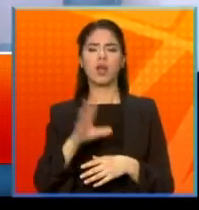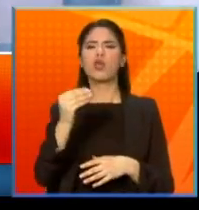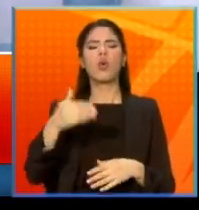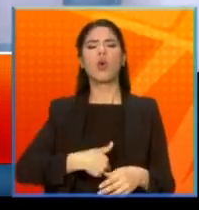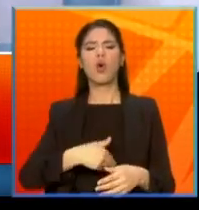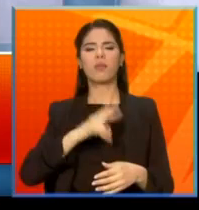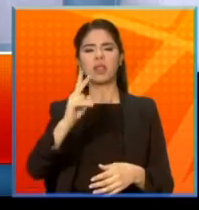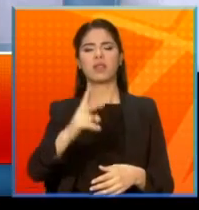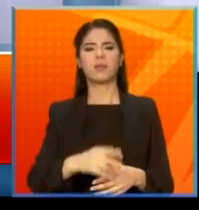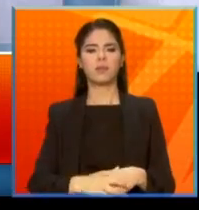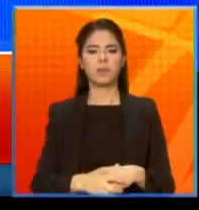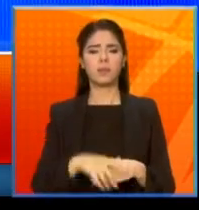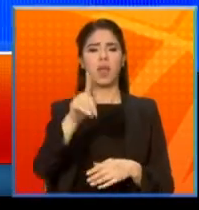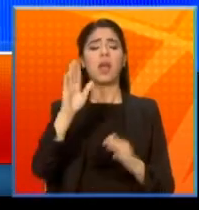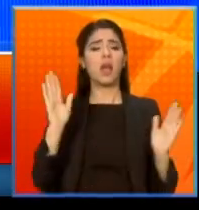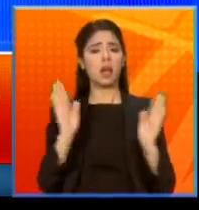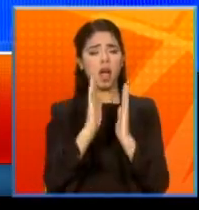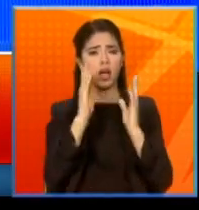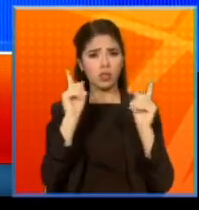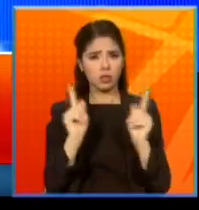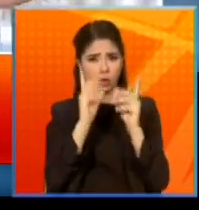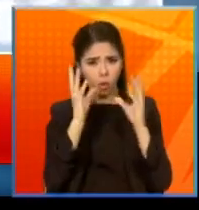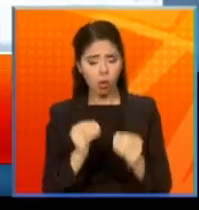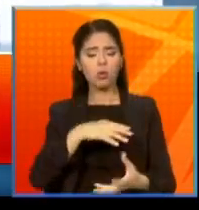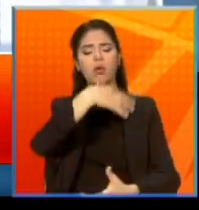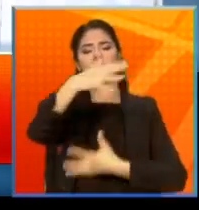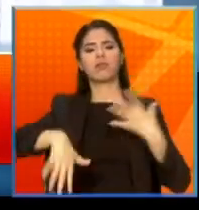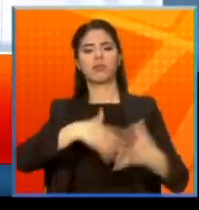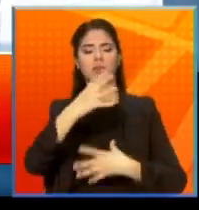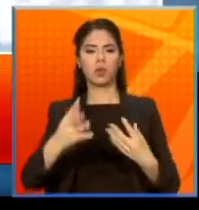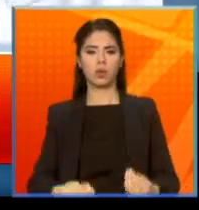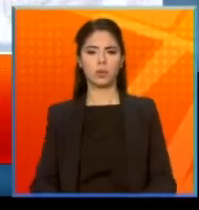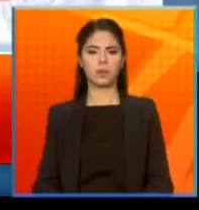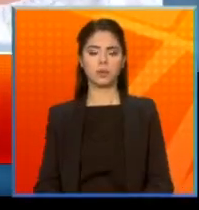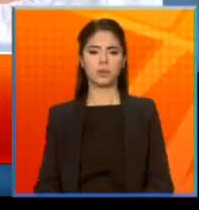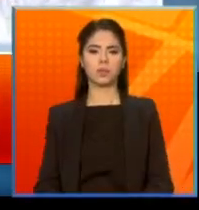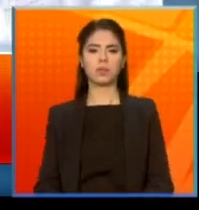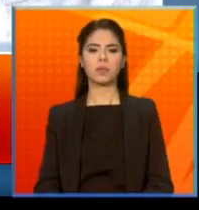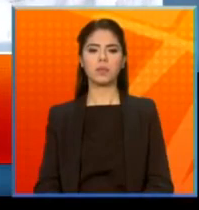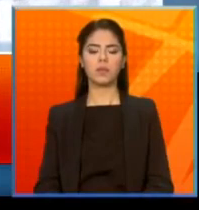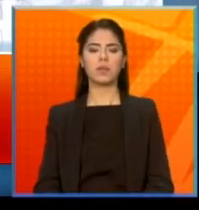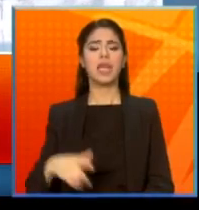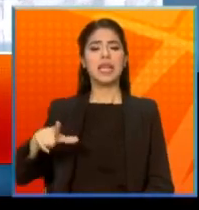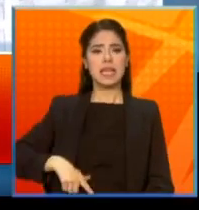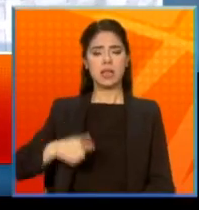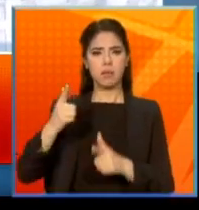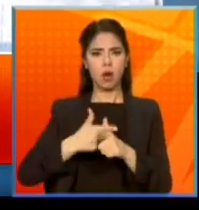komiksin. Taraflar programda karşı karşıya geldi. Ortalık karıştı. Ablamızı İzmir'e otele